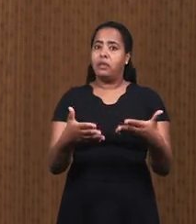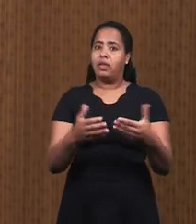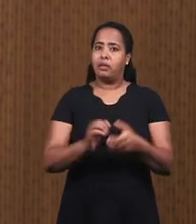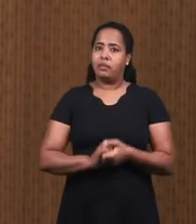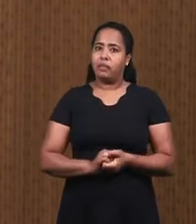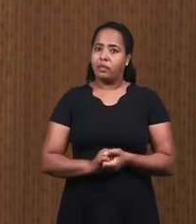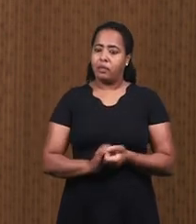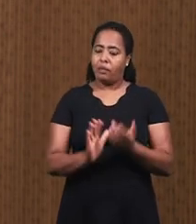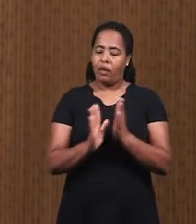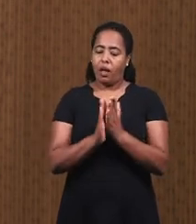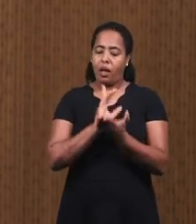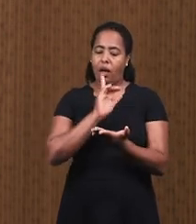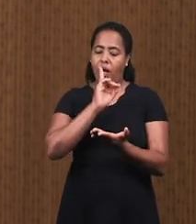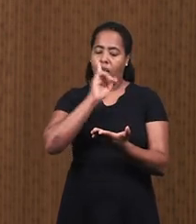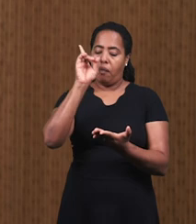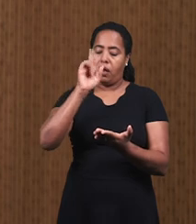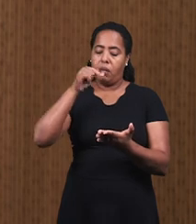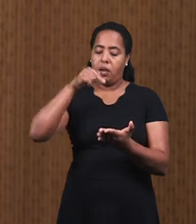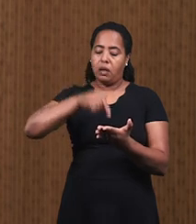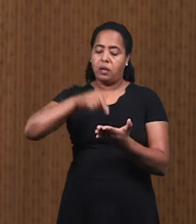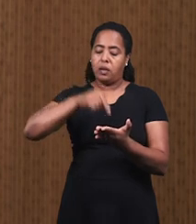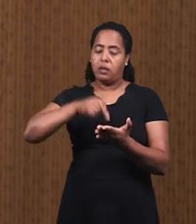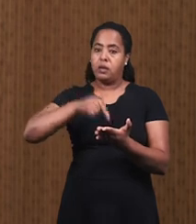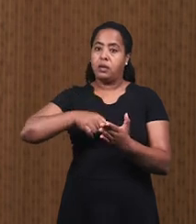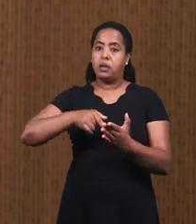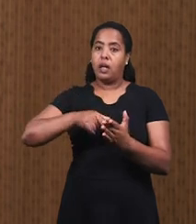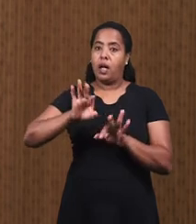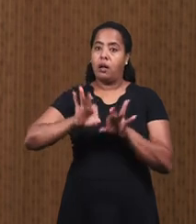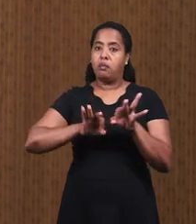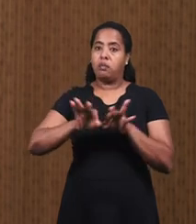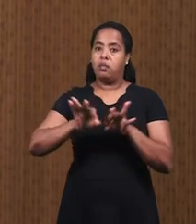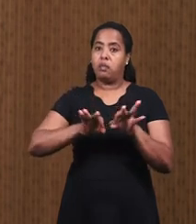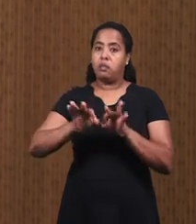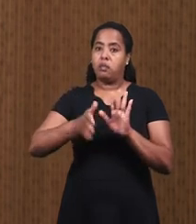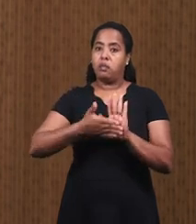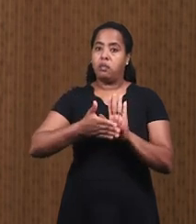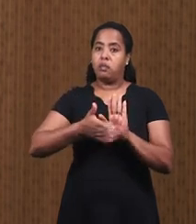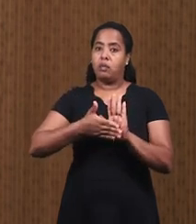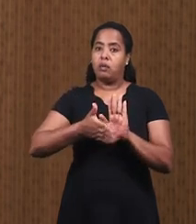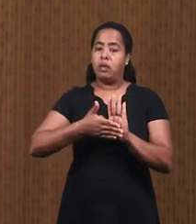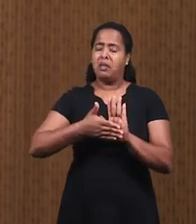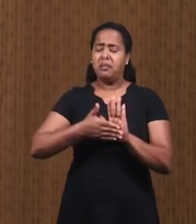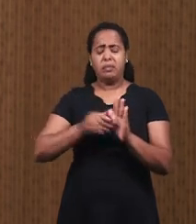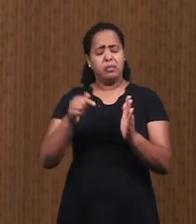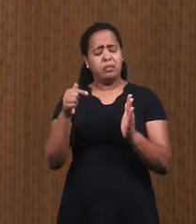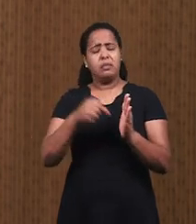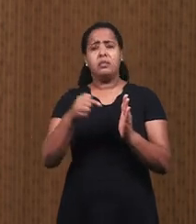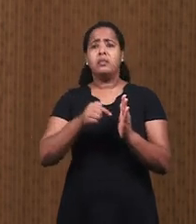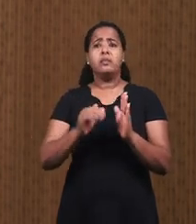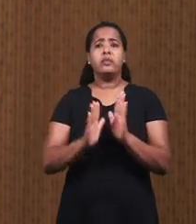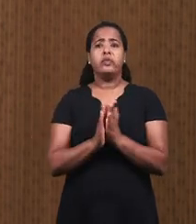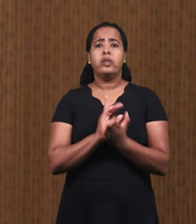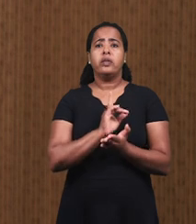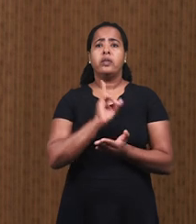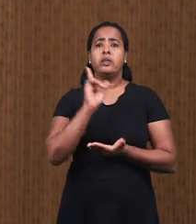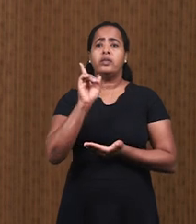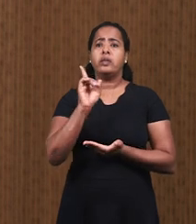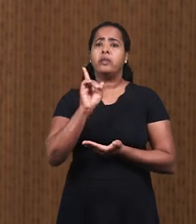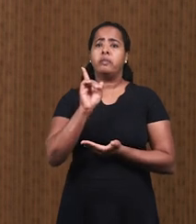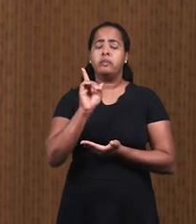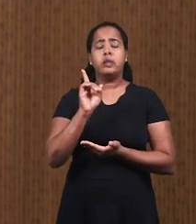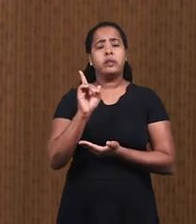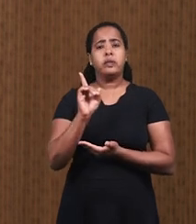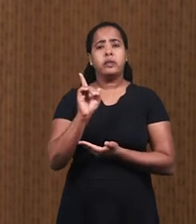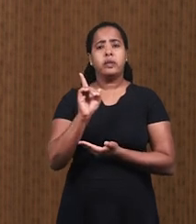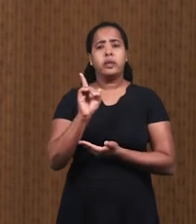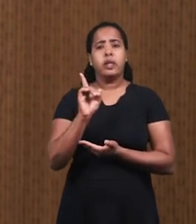ce mystère? Parce que la Bible, elle contient le projet. Ce projet de la Bible,